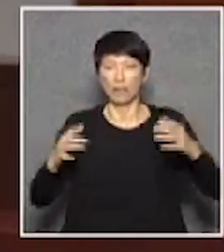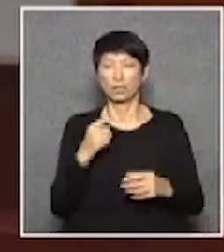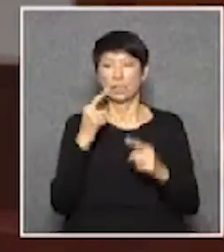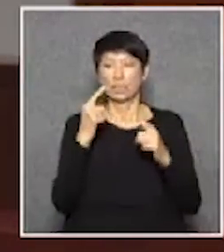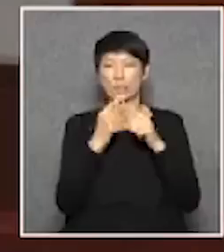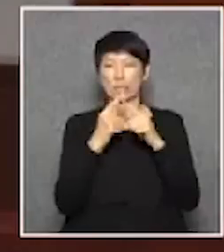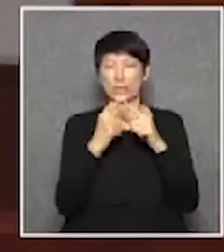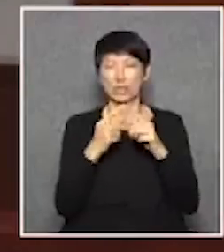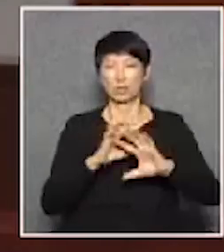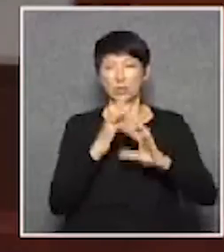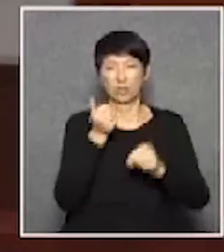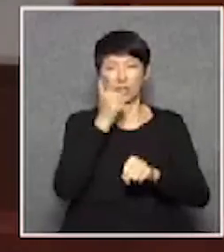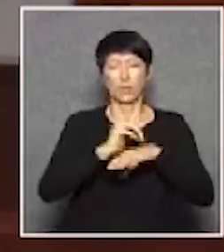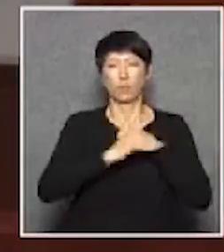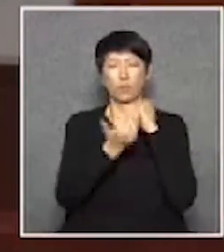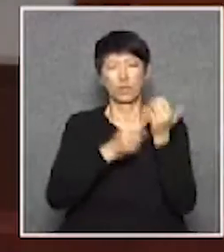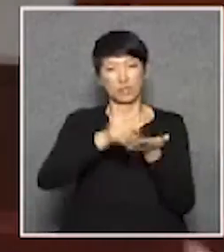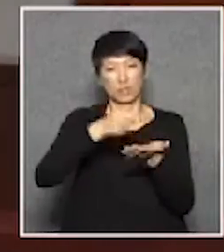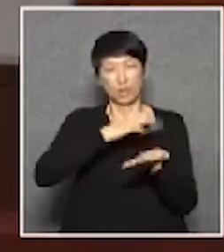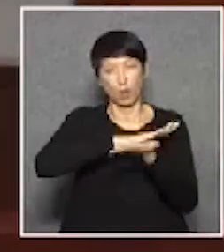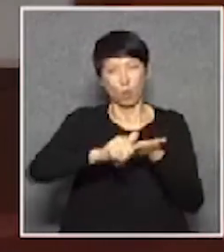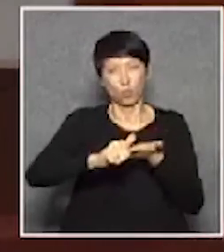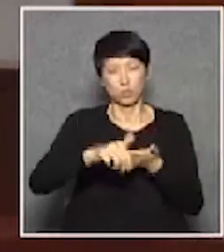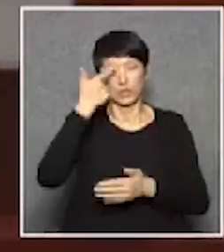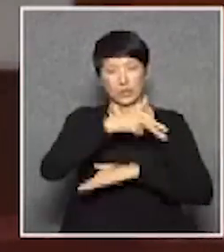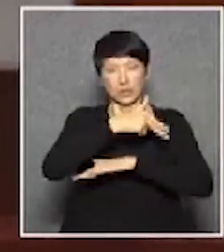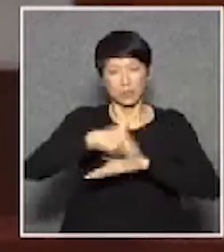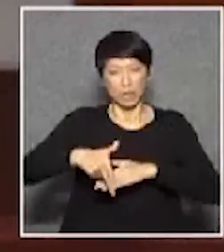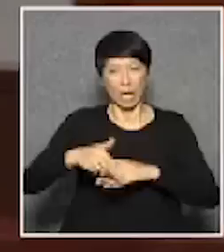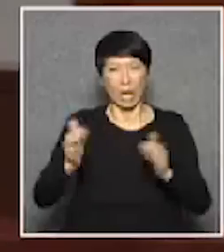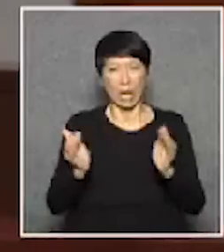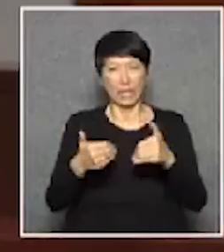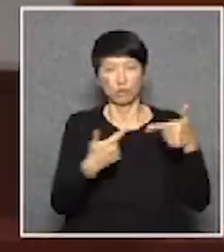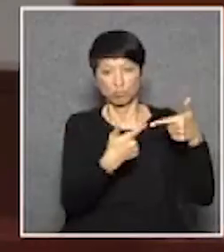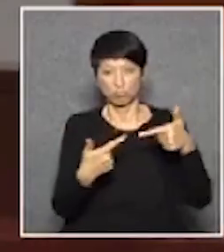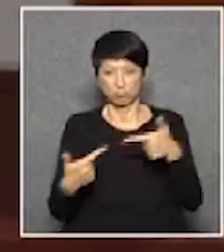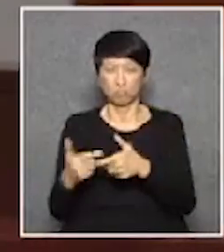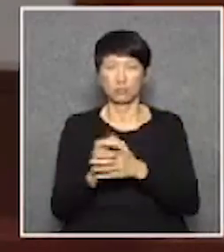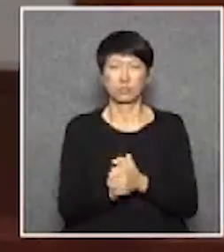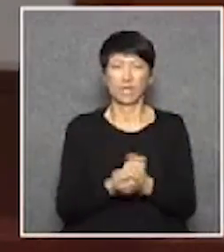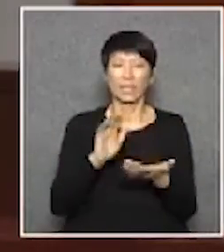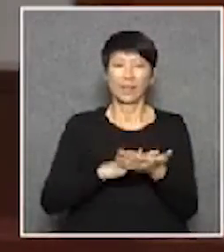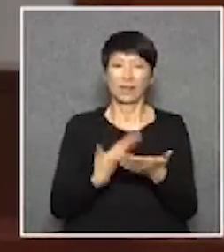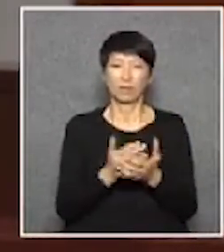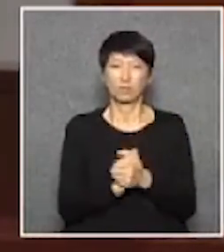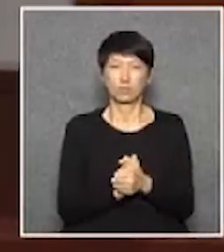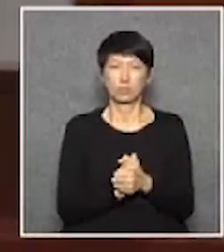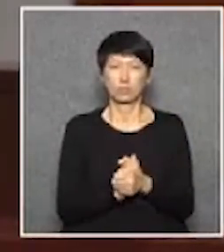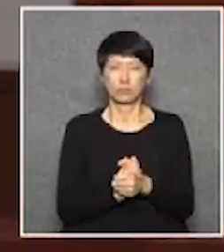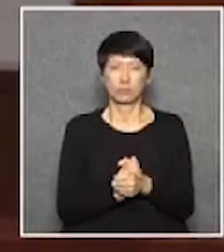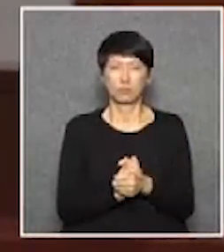喺基本法亦都寫得好清楚，新界原居民嘅利益係咪要繼續維持？咁但係呢一個所謂